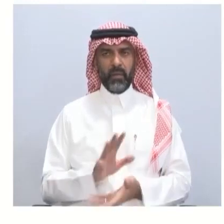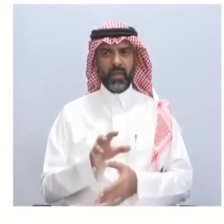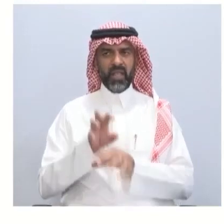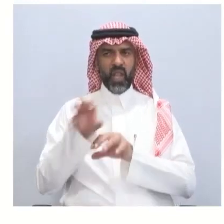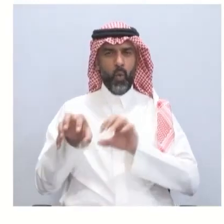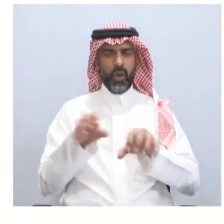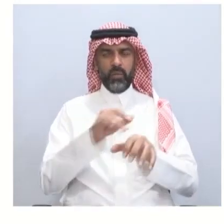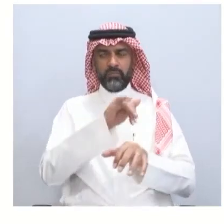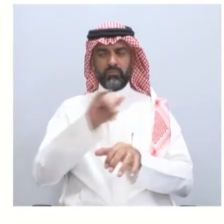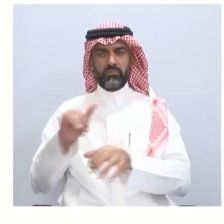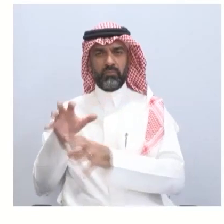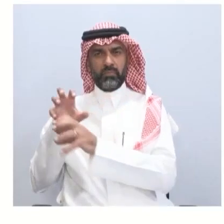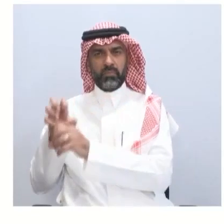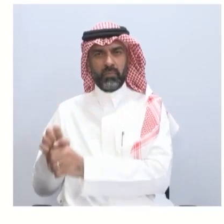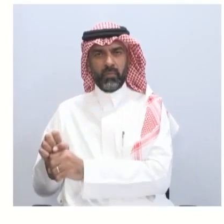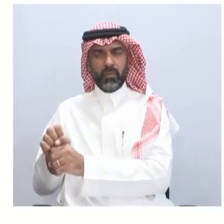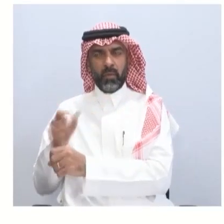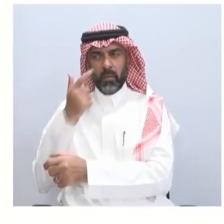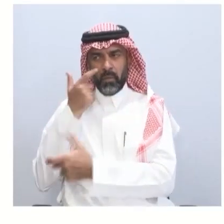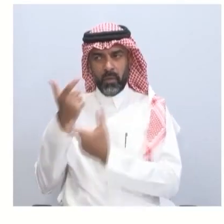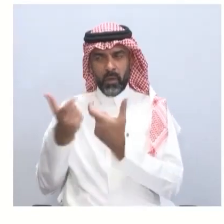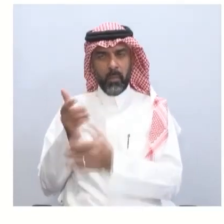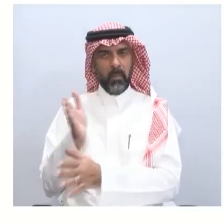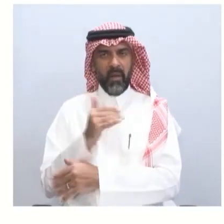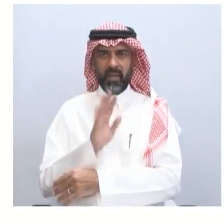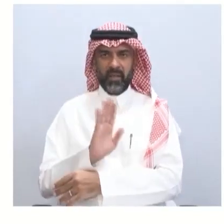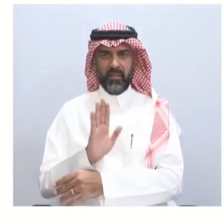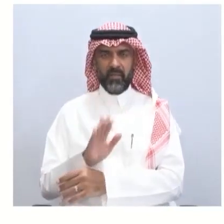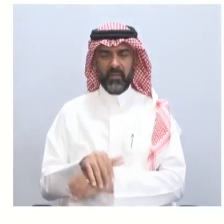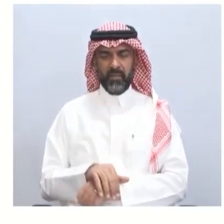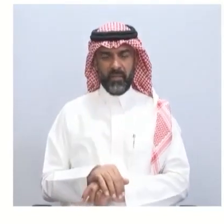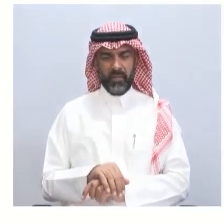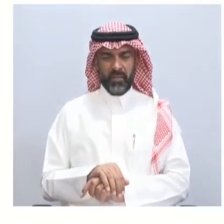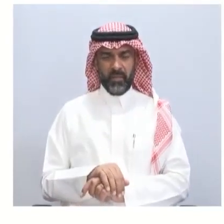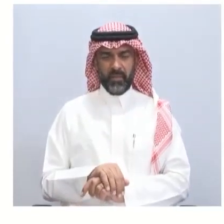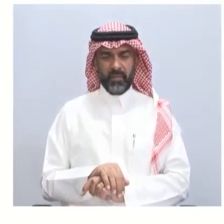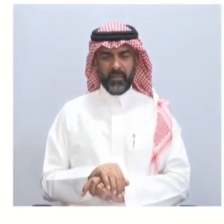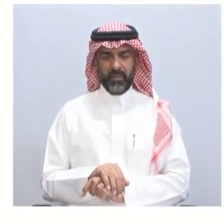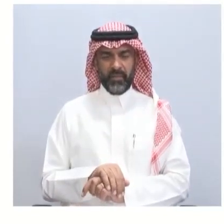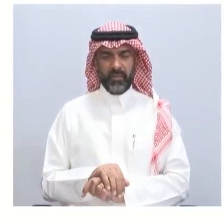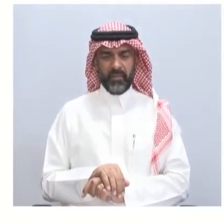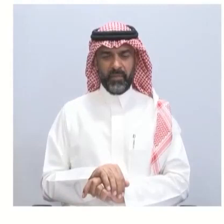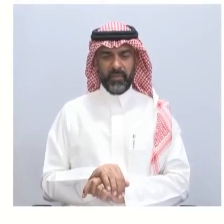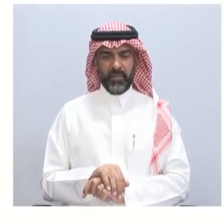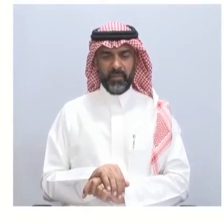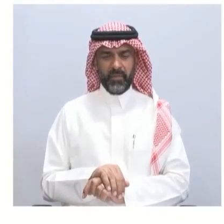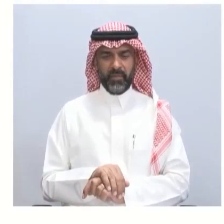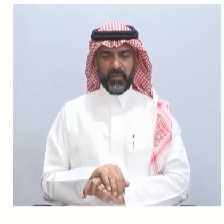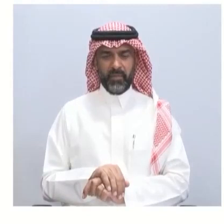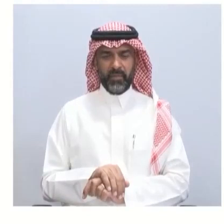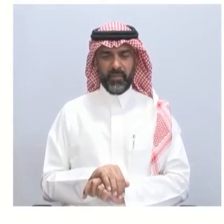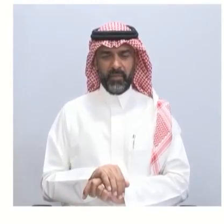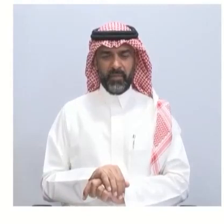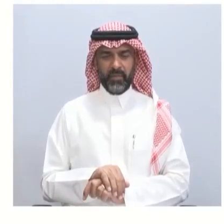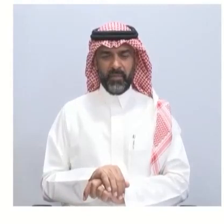شان ليعتني المؤرخون بامرها اي لينقلوا ما يحدث فيها فبقي اسم مدينه